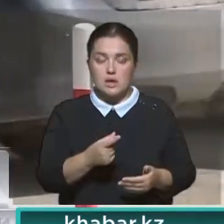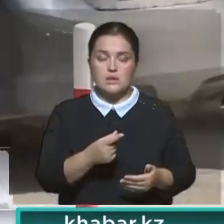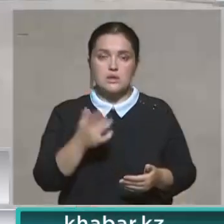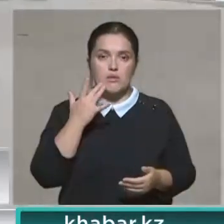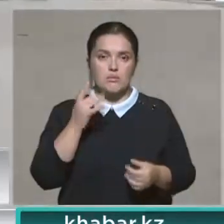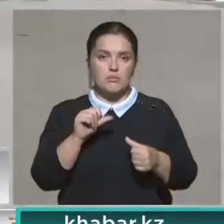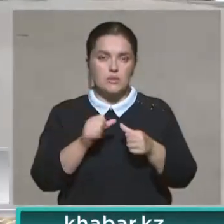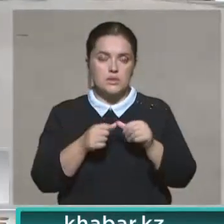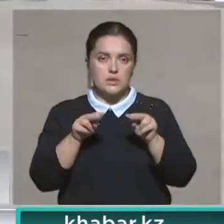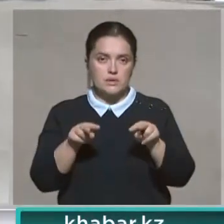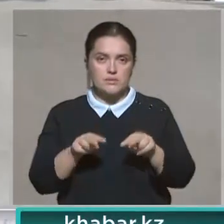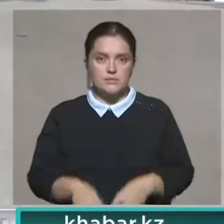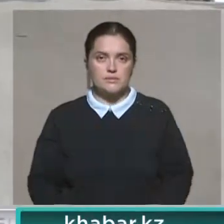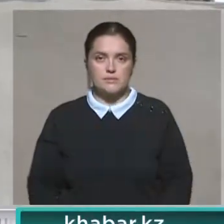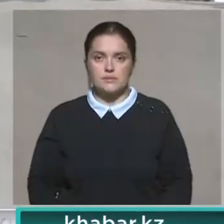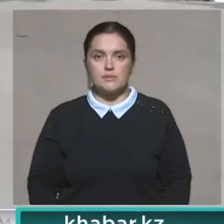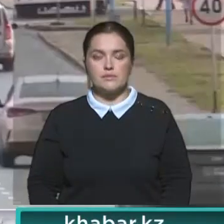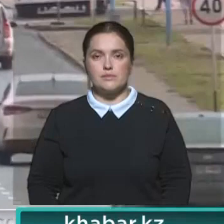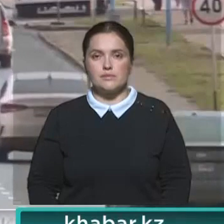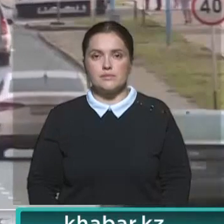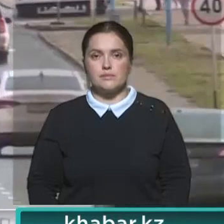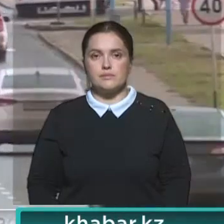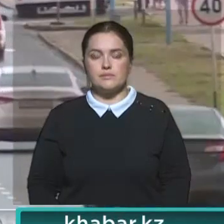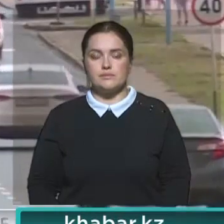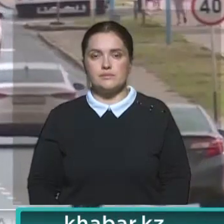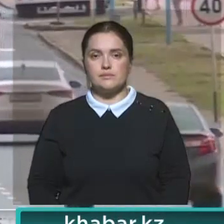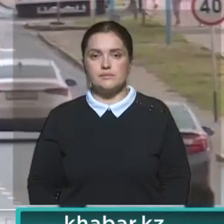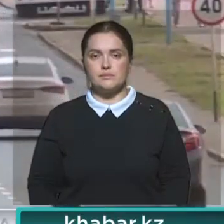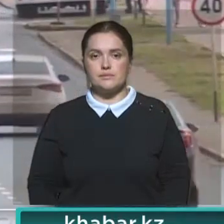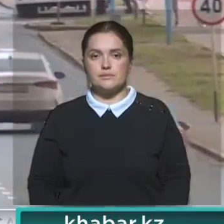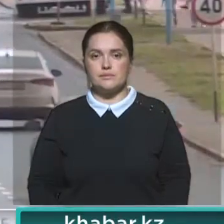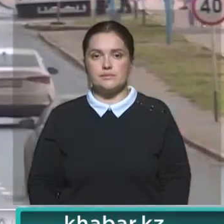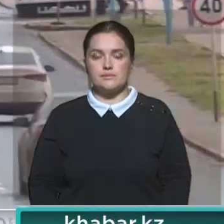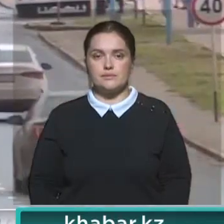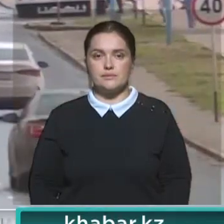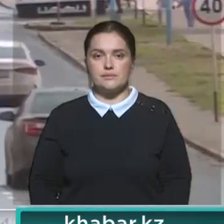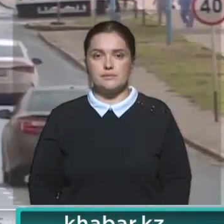их постоянном контроле. Нургуль Ахметова, Ануарбек Мырзатайулы, Булатбек Молдагалиев, Актобе, Хабар.